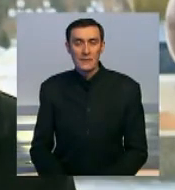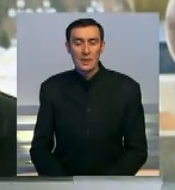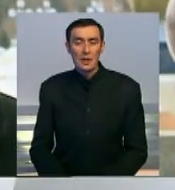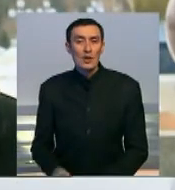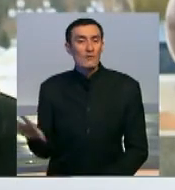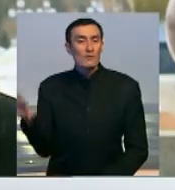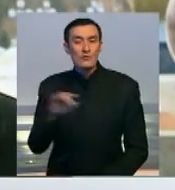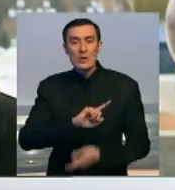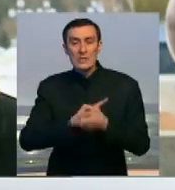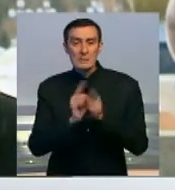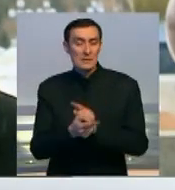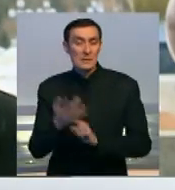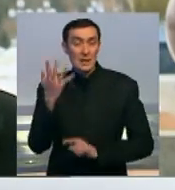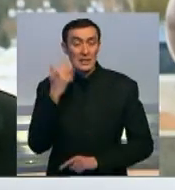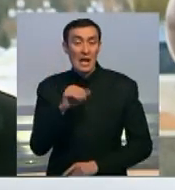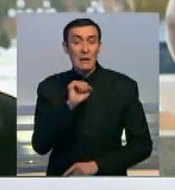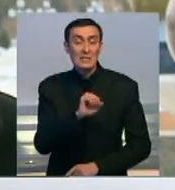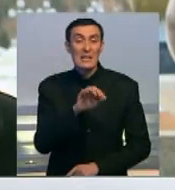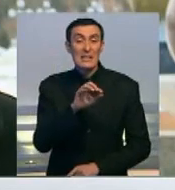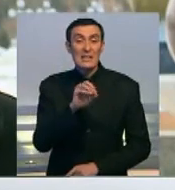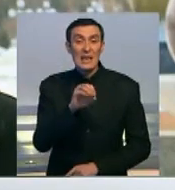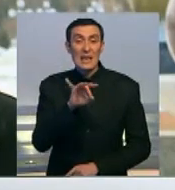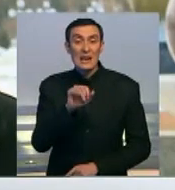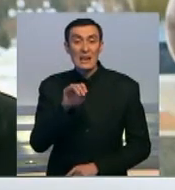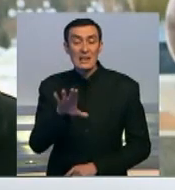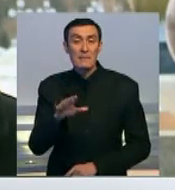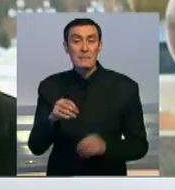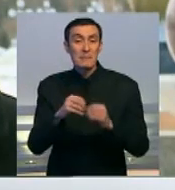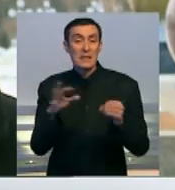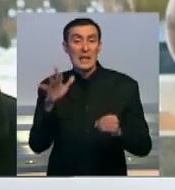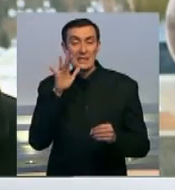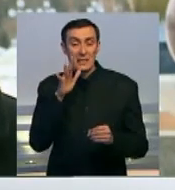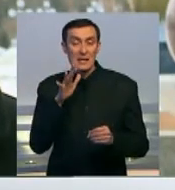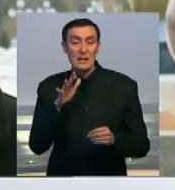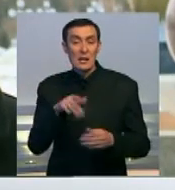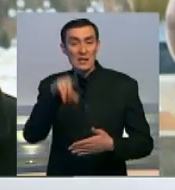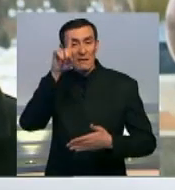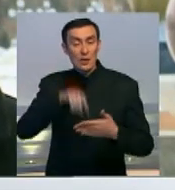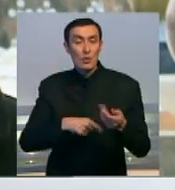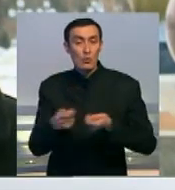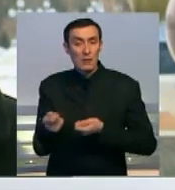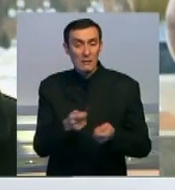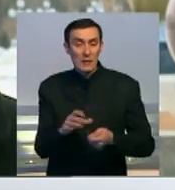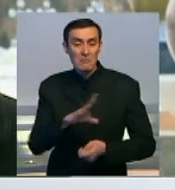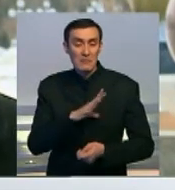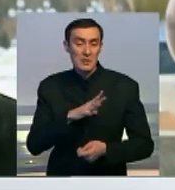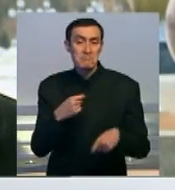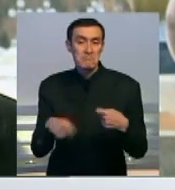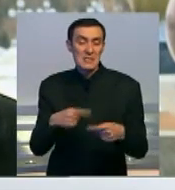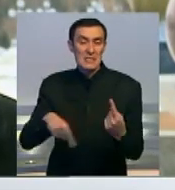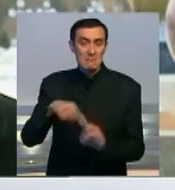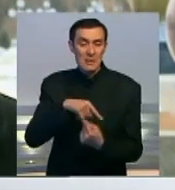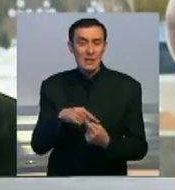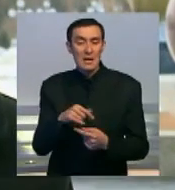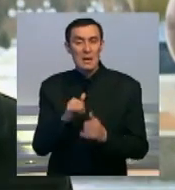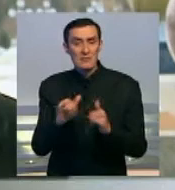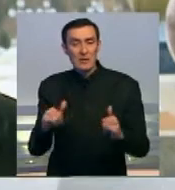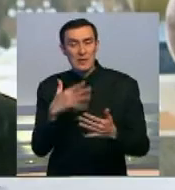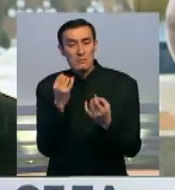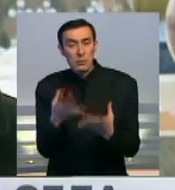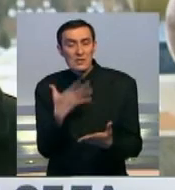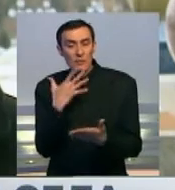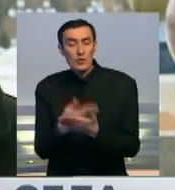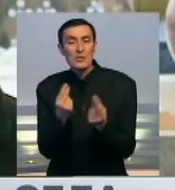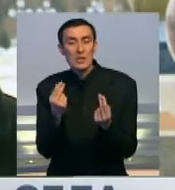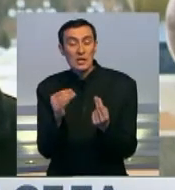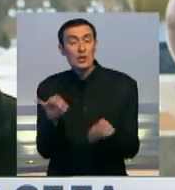Все изменилось, когда Абзал Ералиев 15 лет назад взял аул в доверительное управление. Будучи бизнесменом, вкладывал в него не просто деньги,